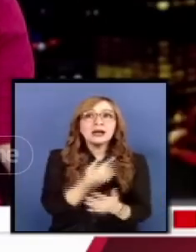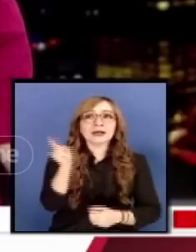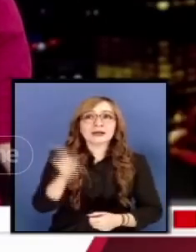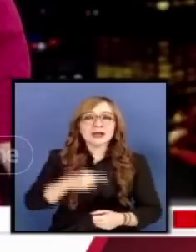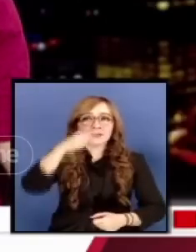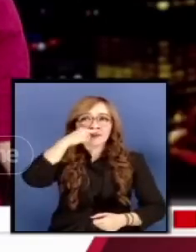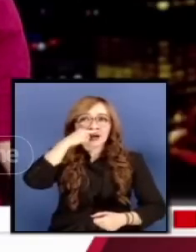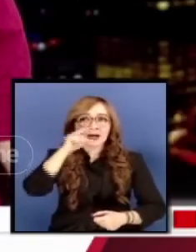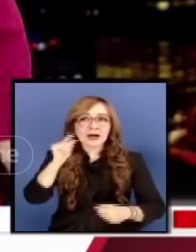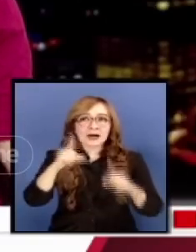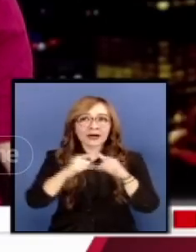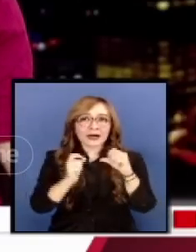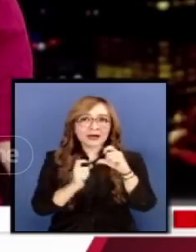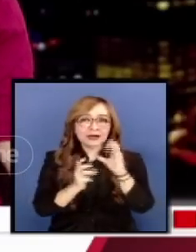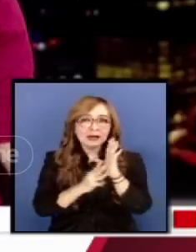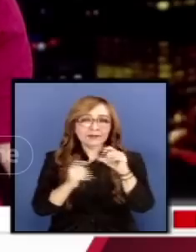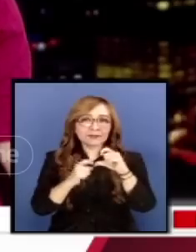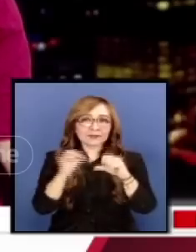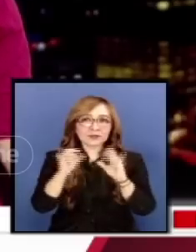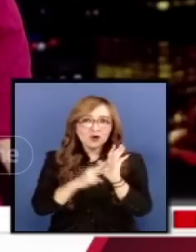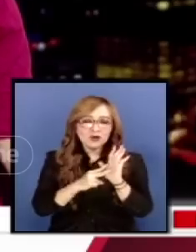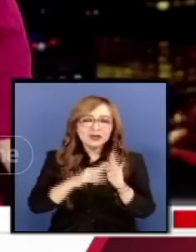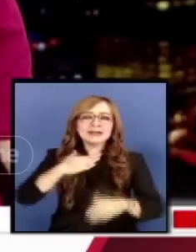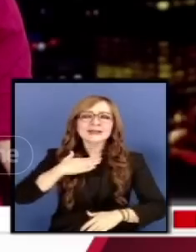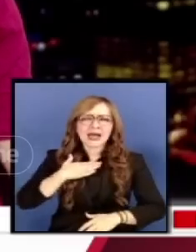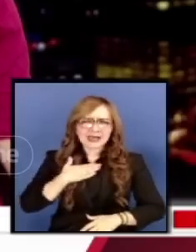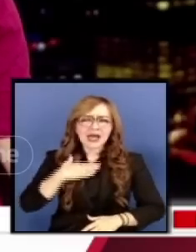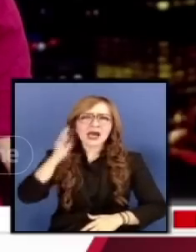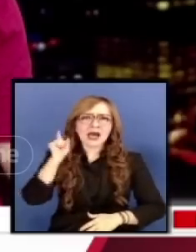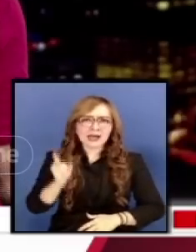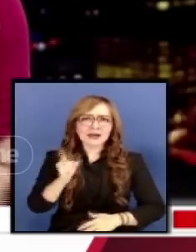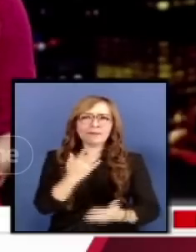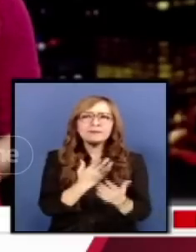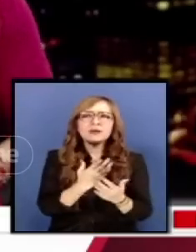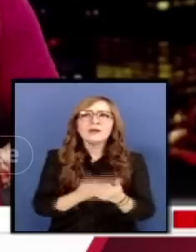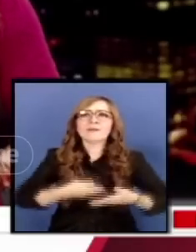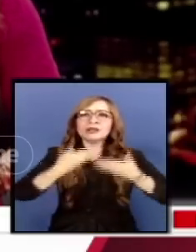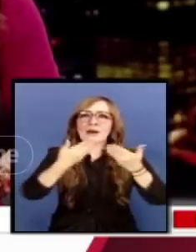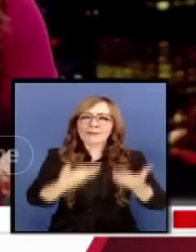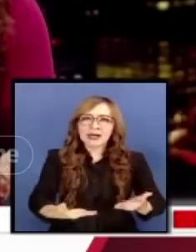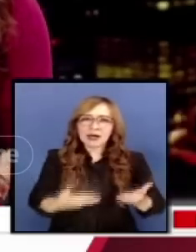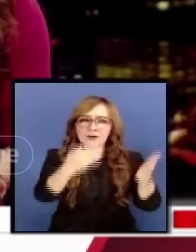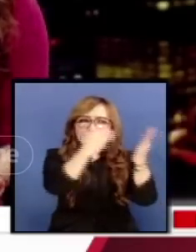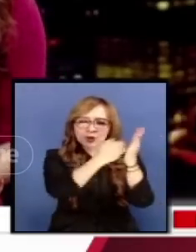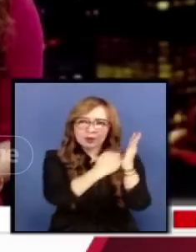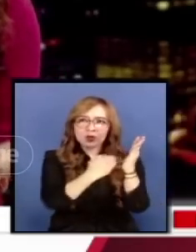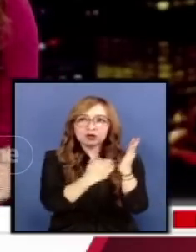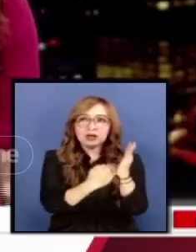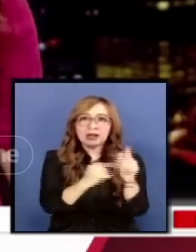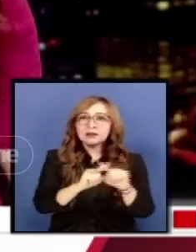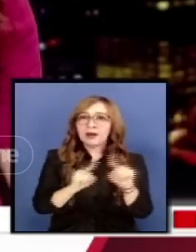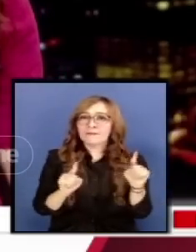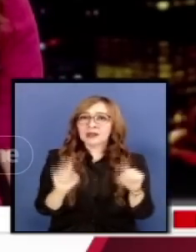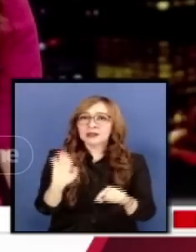Saya hanya menyampaikan proposal dari rakyat melalui WA di scan ke Pertamina, tapi nggak mungkin saya jelaskan di